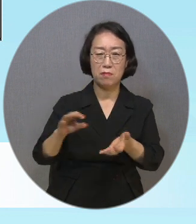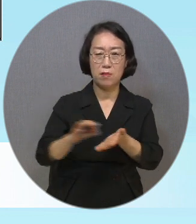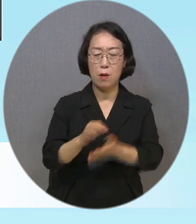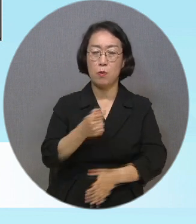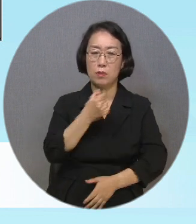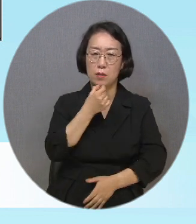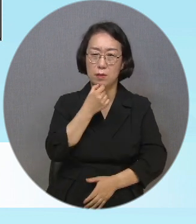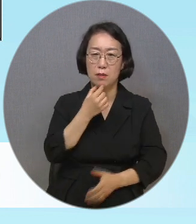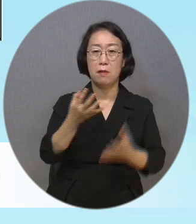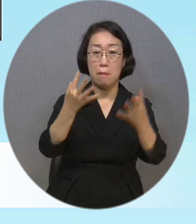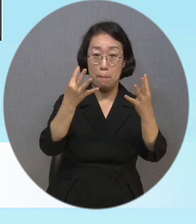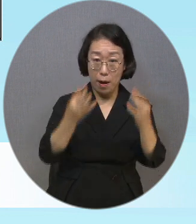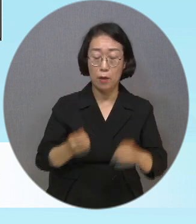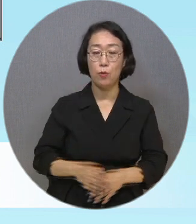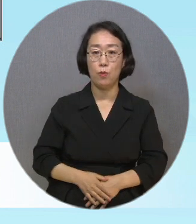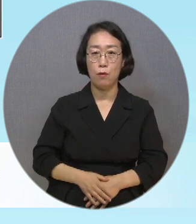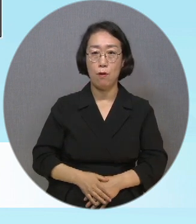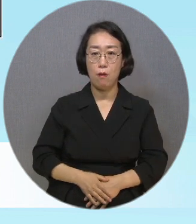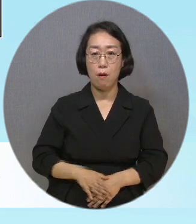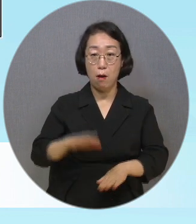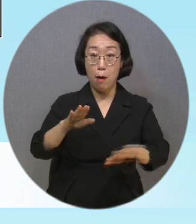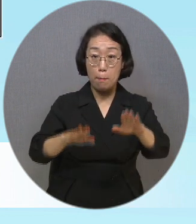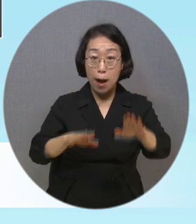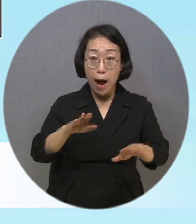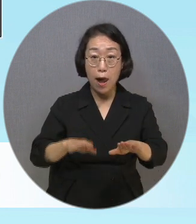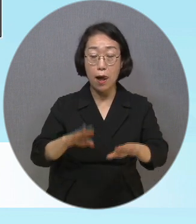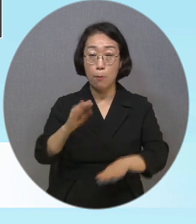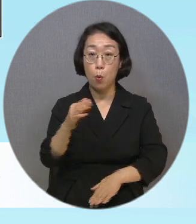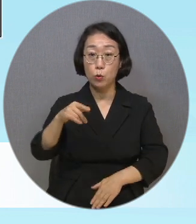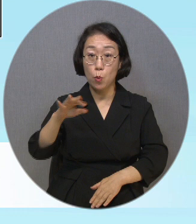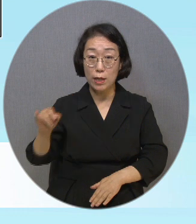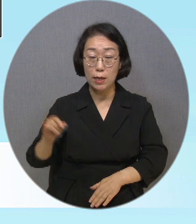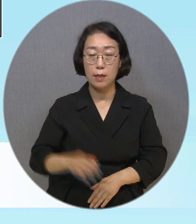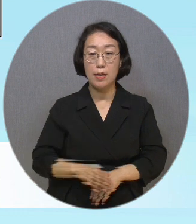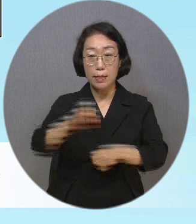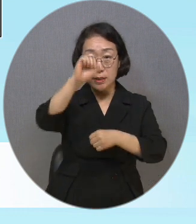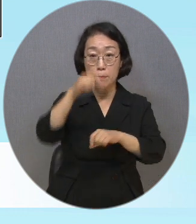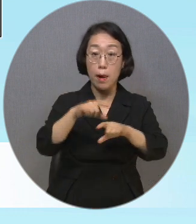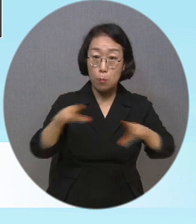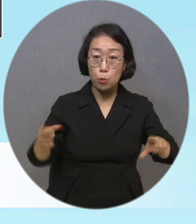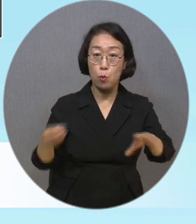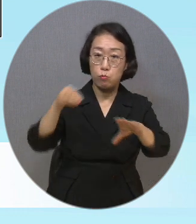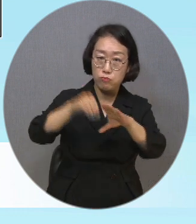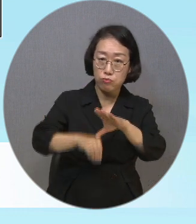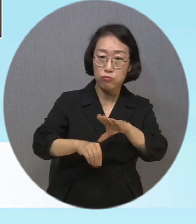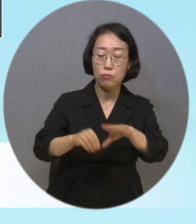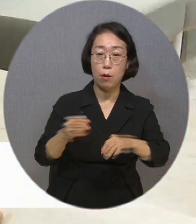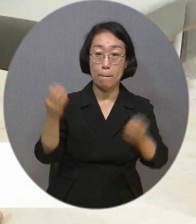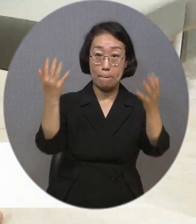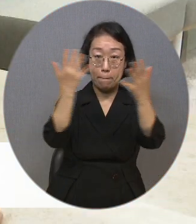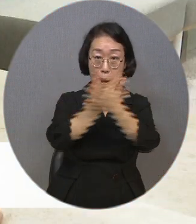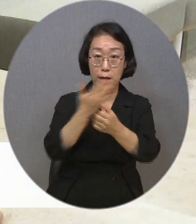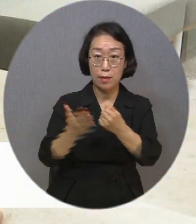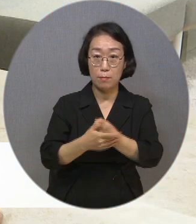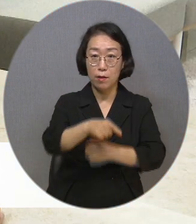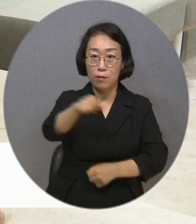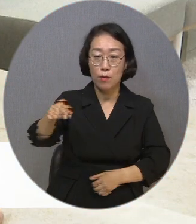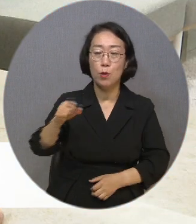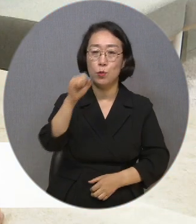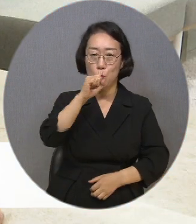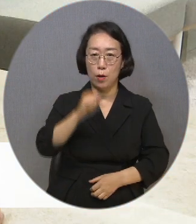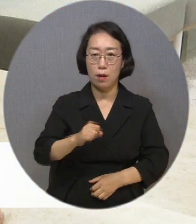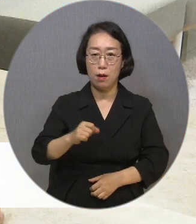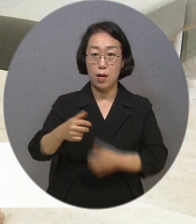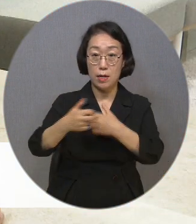경우가 많았습니다. 발 보조기는 일반 신발에 넣어 사용할 수 있어 훨씬 선호되고 있습니다. 전문의의 처방에